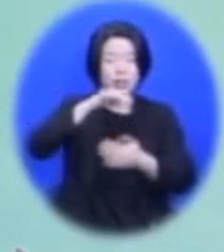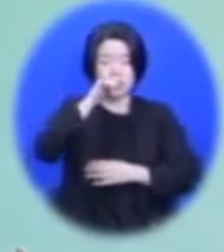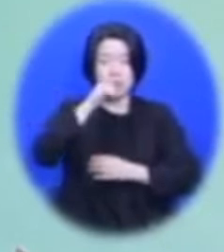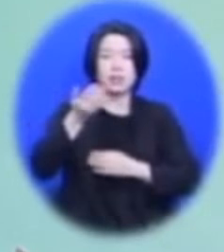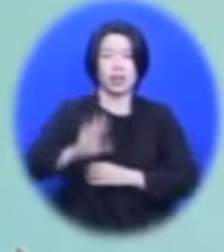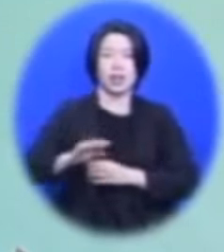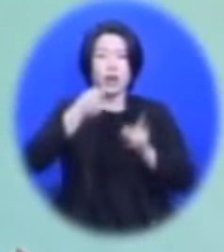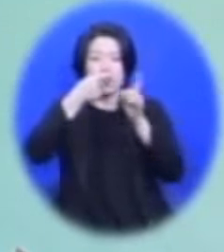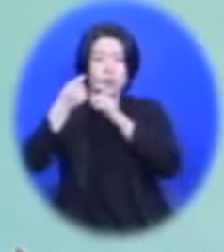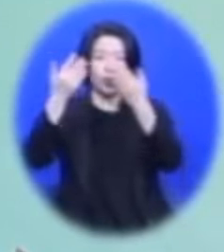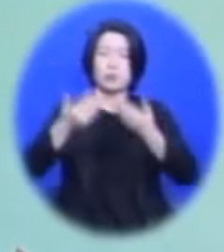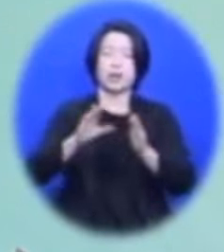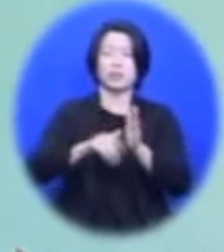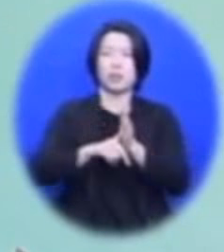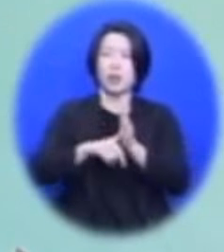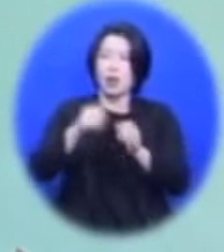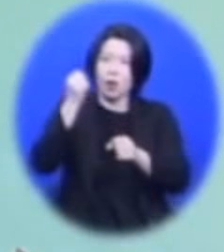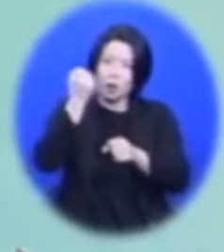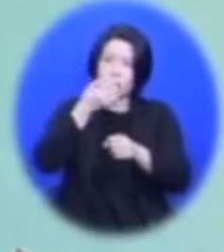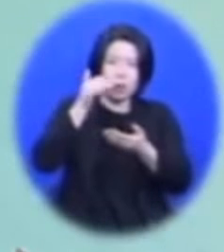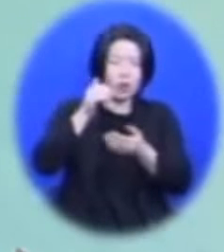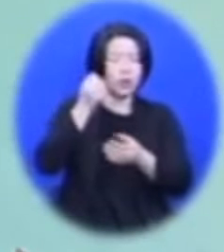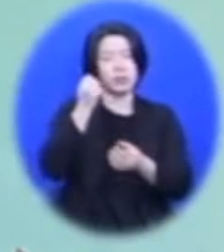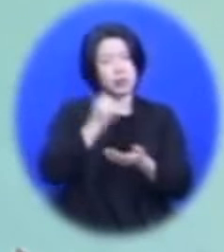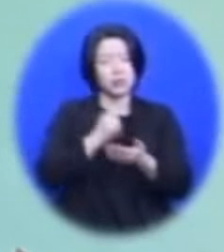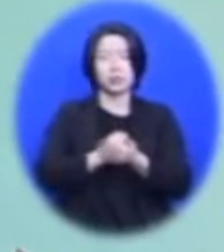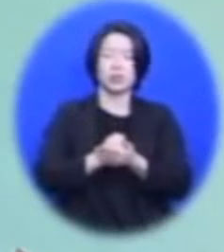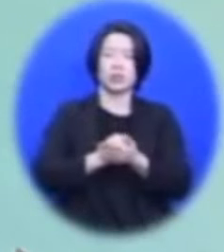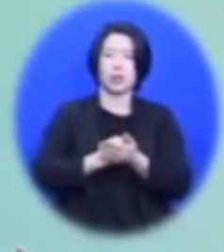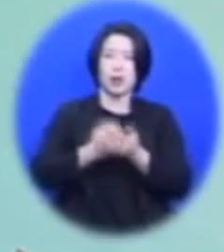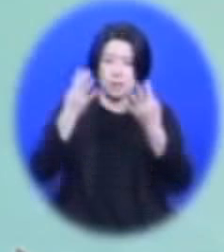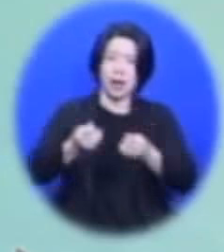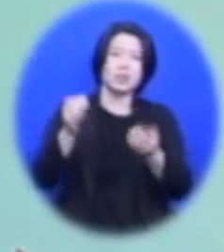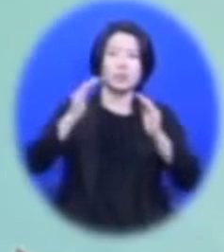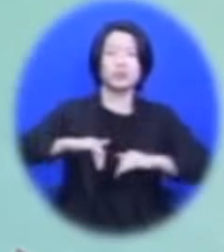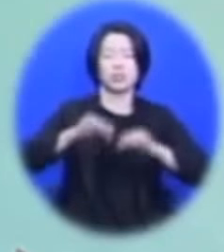유혹을 받을 때 어처구니 없이 무너져버리는 일을 많이 겪습니다.